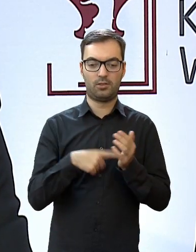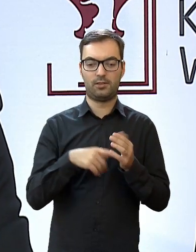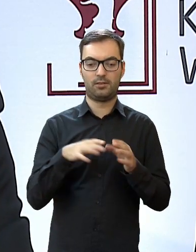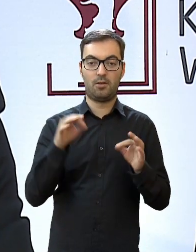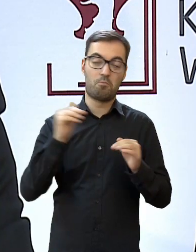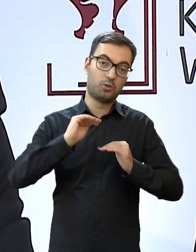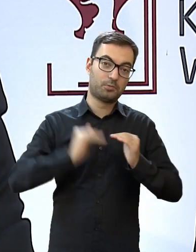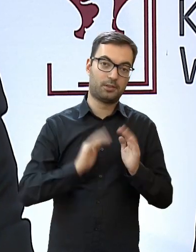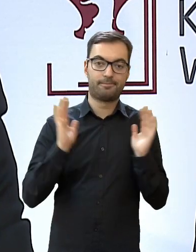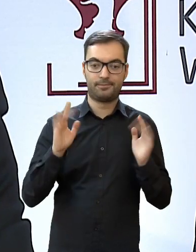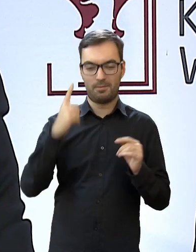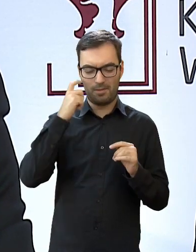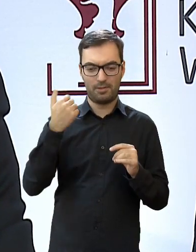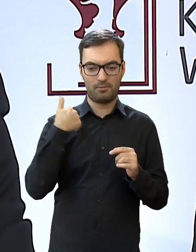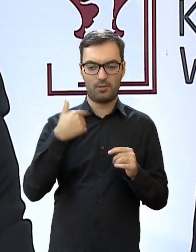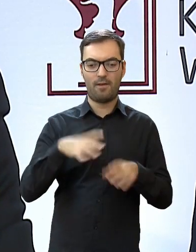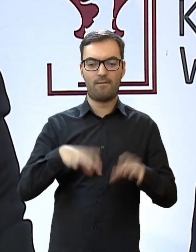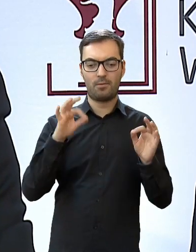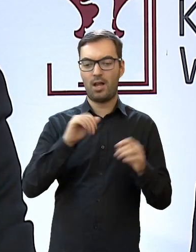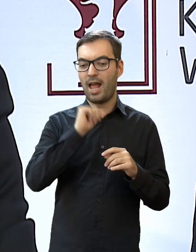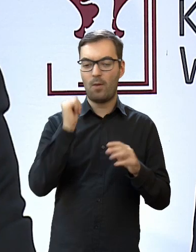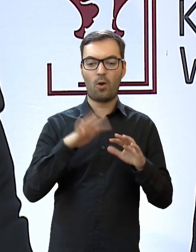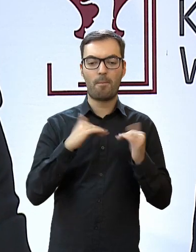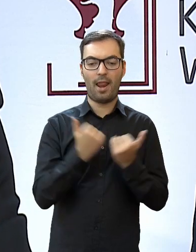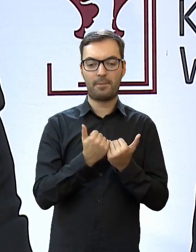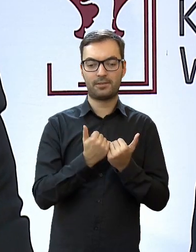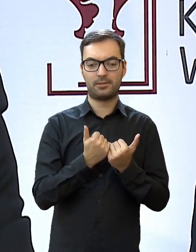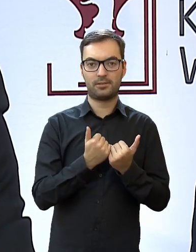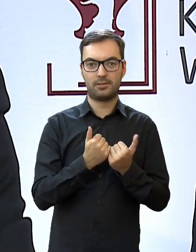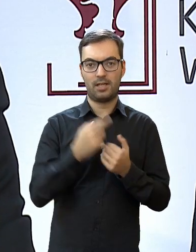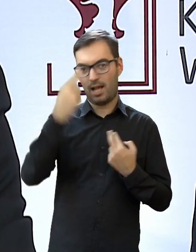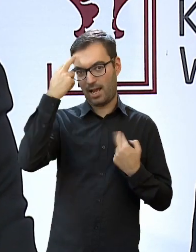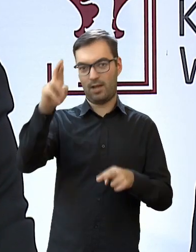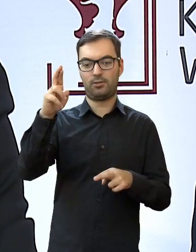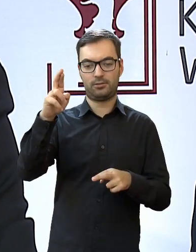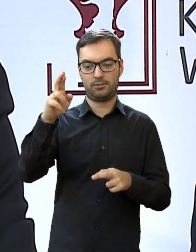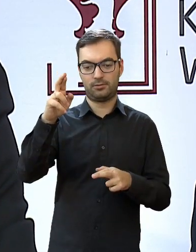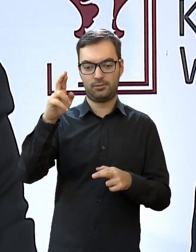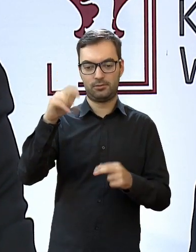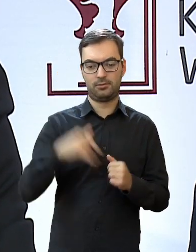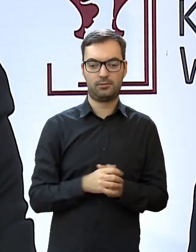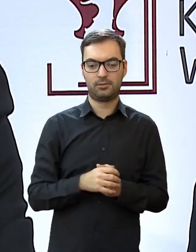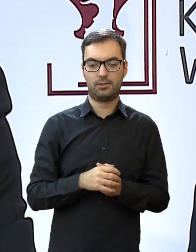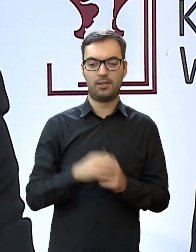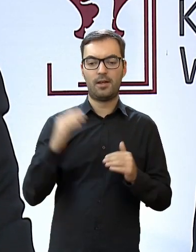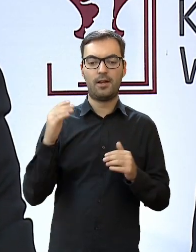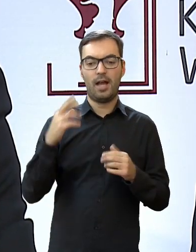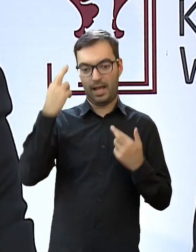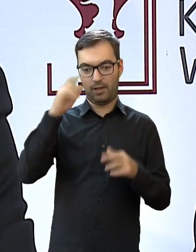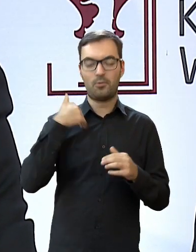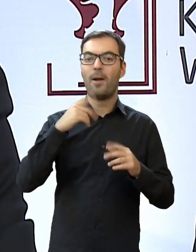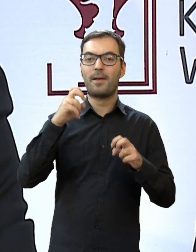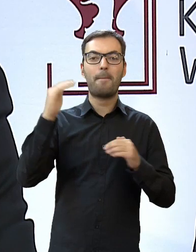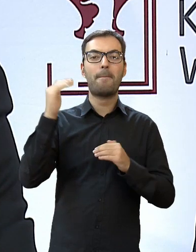a może będzie mniej. Pamiętacie Państwo, jak były wybory do Europarlamentu, gdzie był rekord, jeśli chodzi o minimalną liczbę